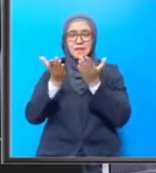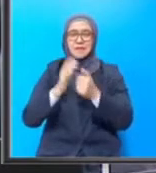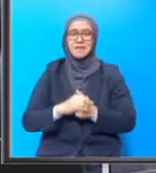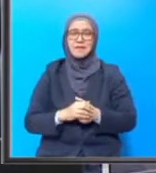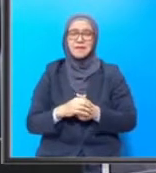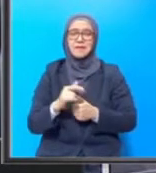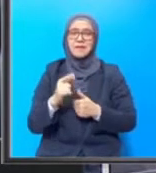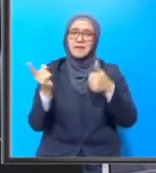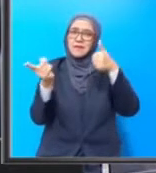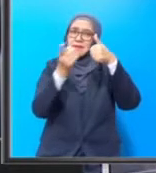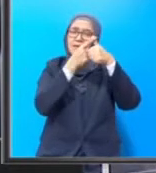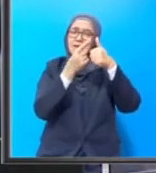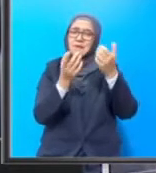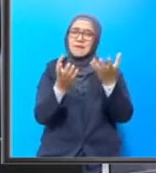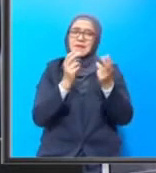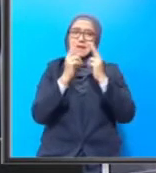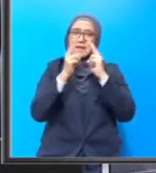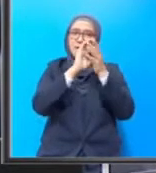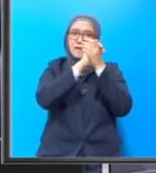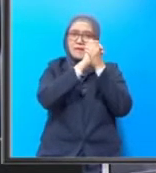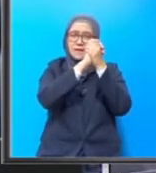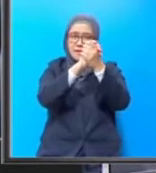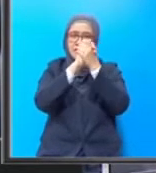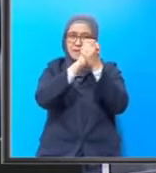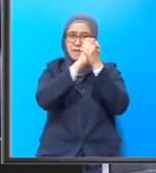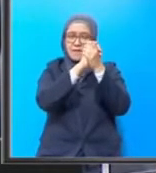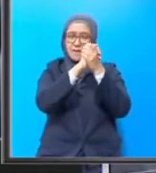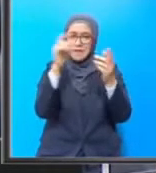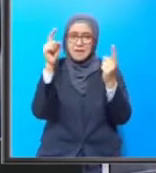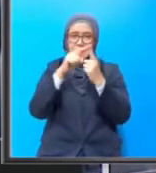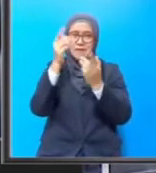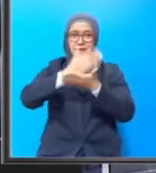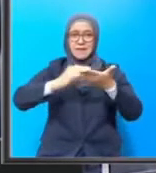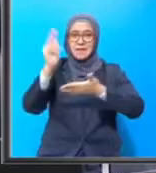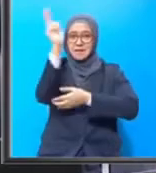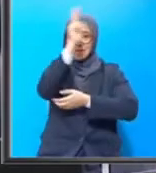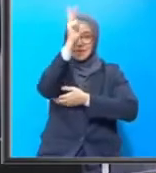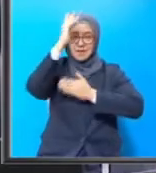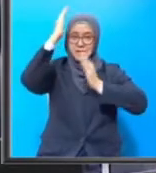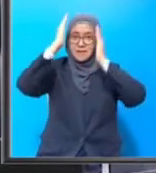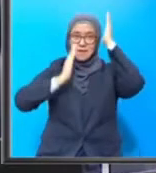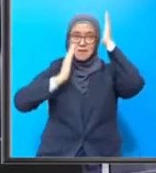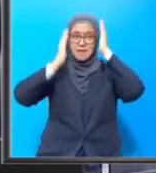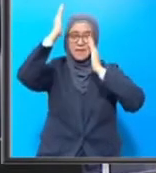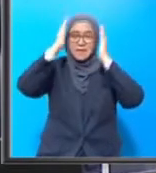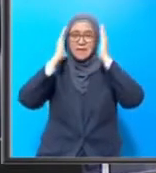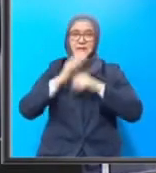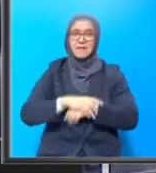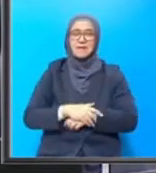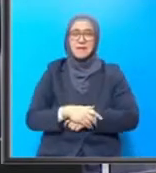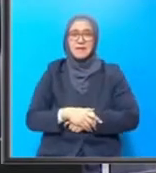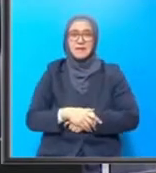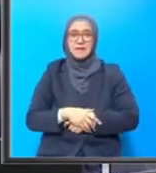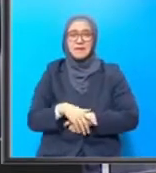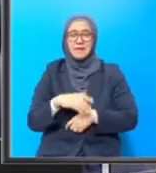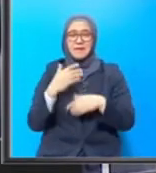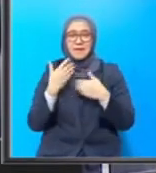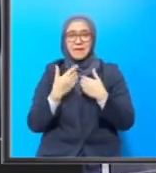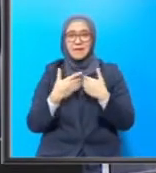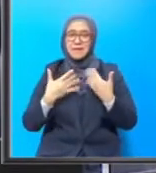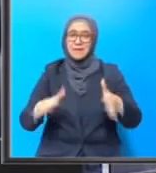Pertamanya saya ingin mengucap sabas kepada PH kerajaan Malaysia yang telah